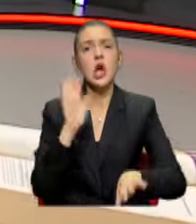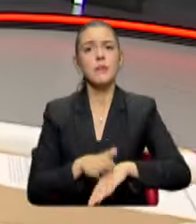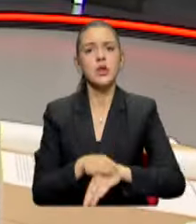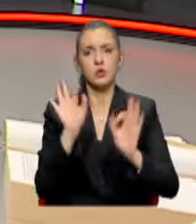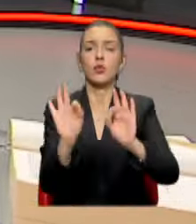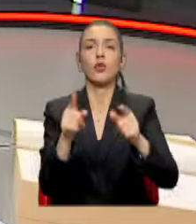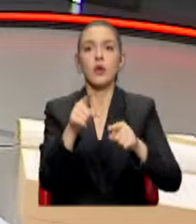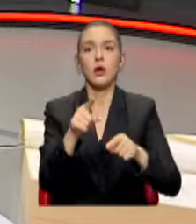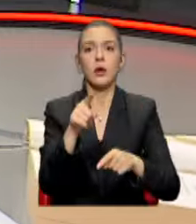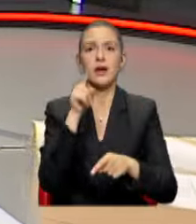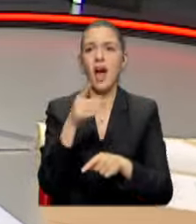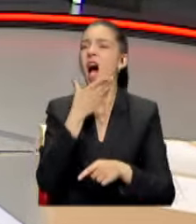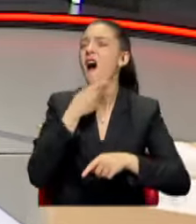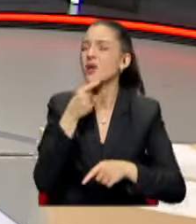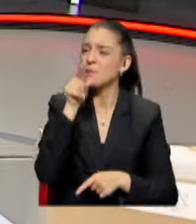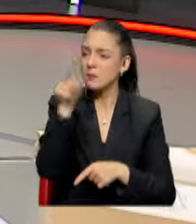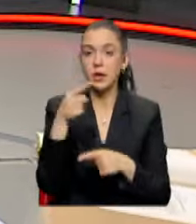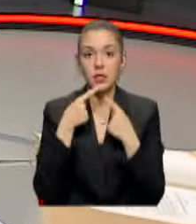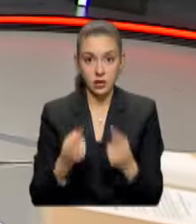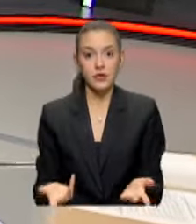bunu kınayarak mı